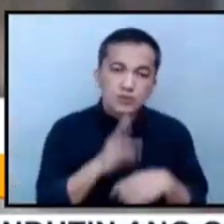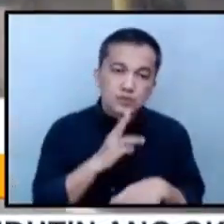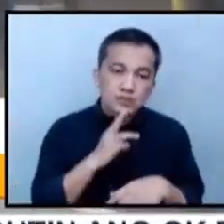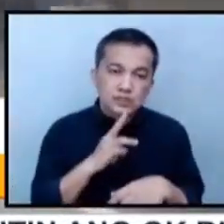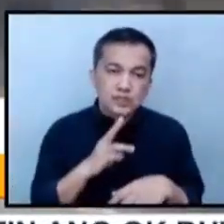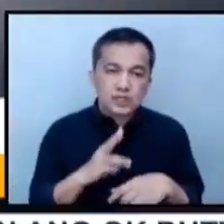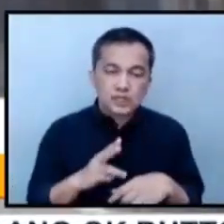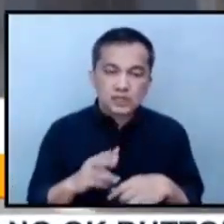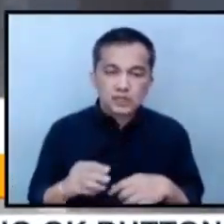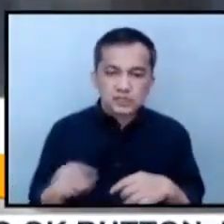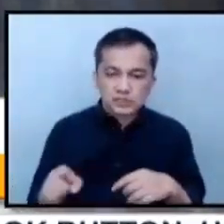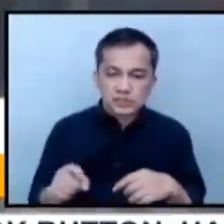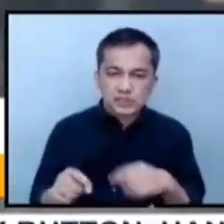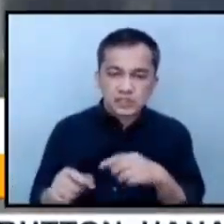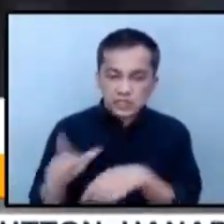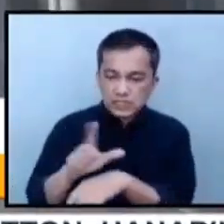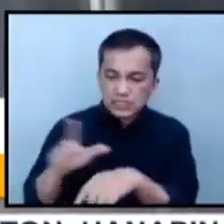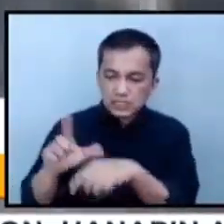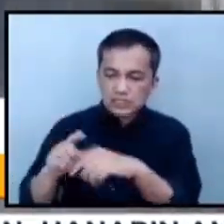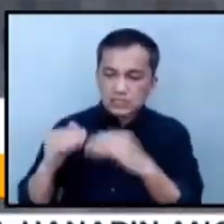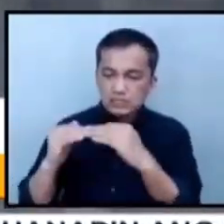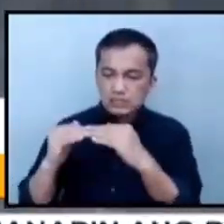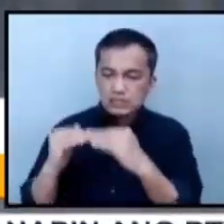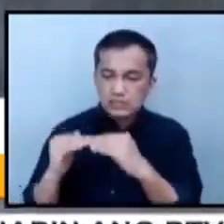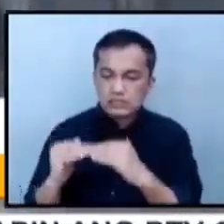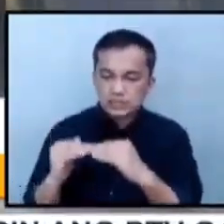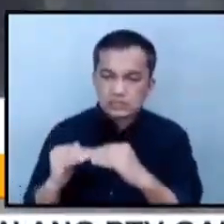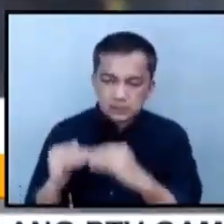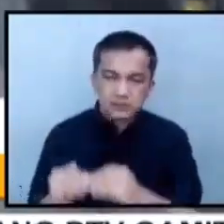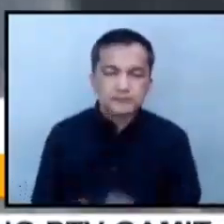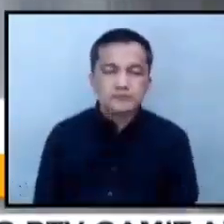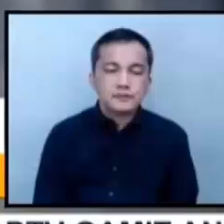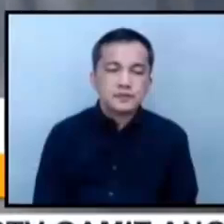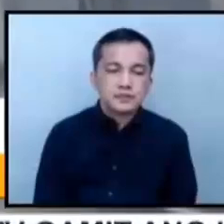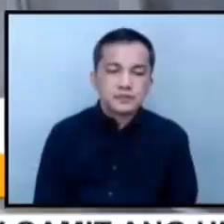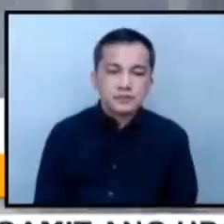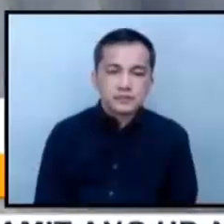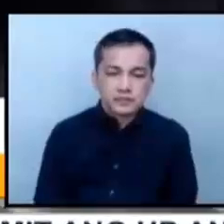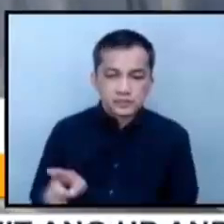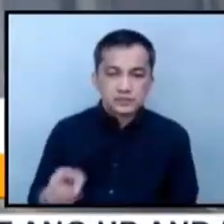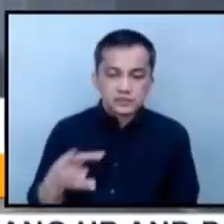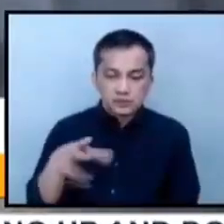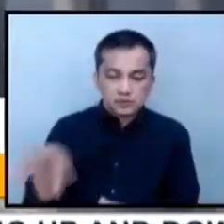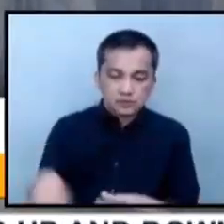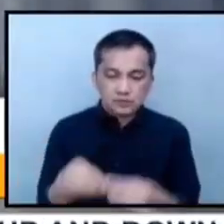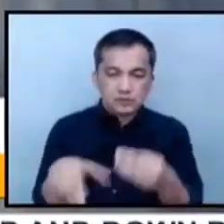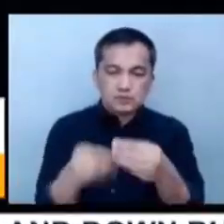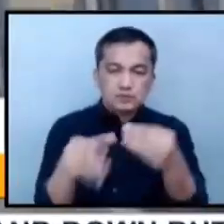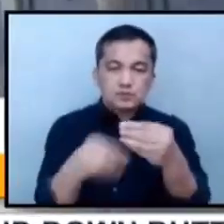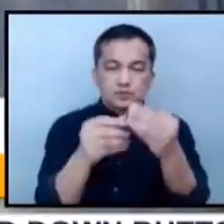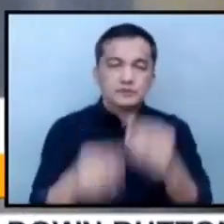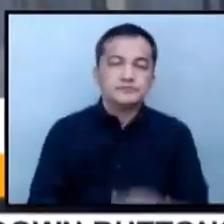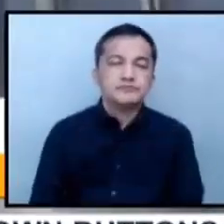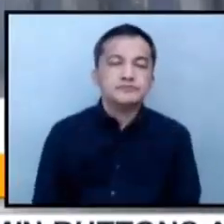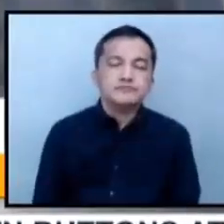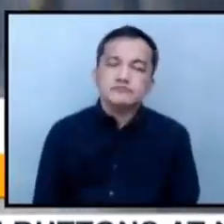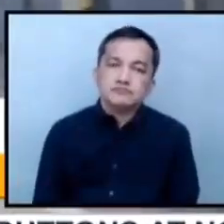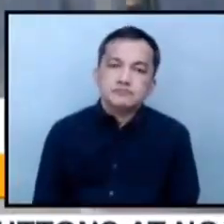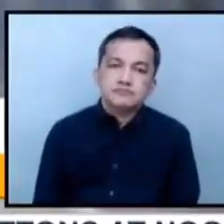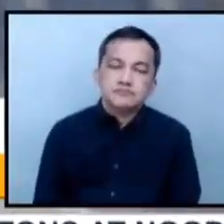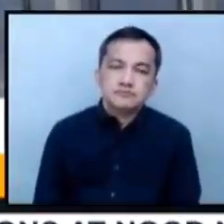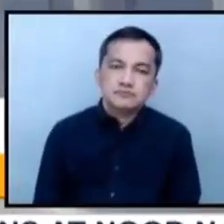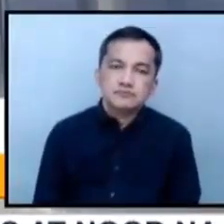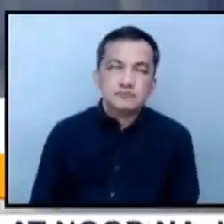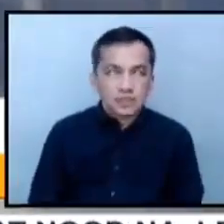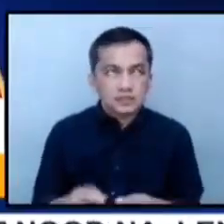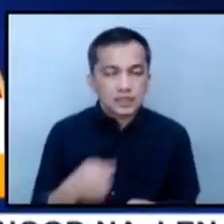o ung tinatawag na subsidence yan ay nagco-contribute Pero sabi ko nga kailangan munang magkaroon ng